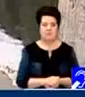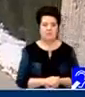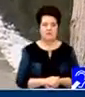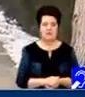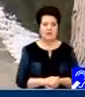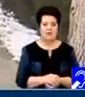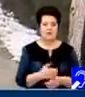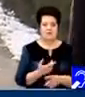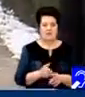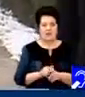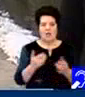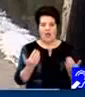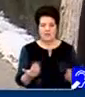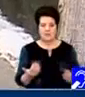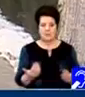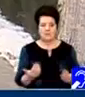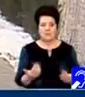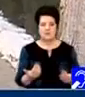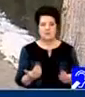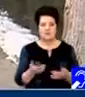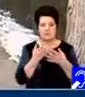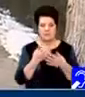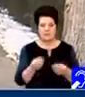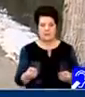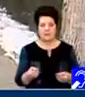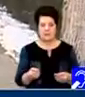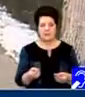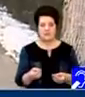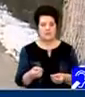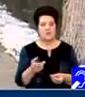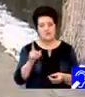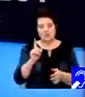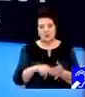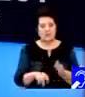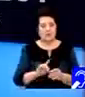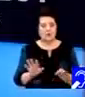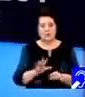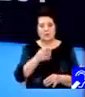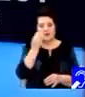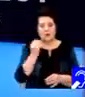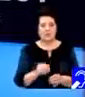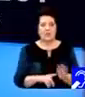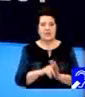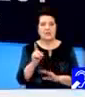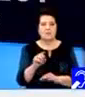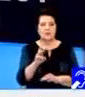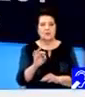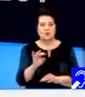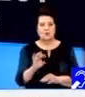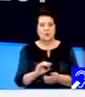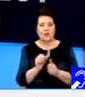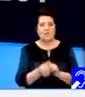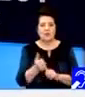un anumit curent care astăzi se șterge și să sperăm că nu se va uita. A început numărătoarea inversă